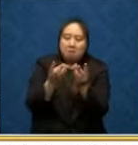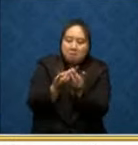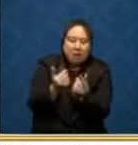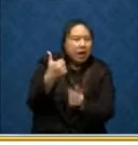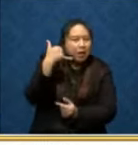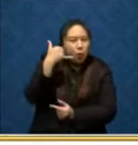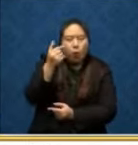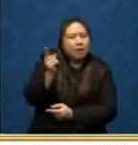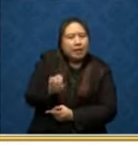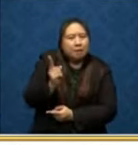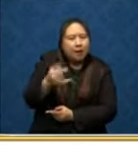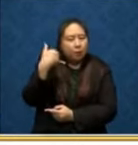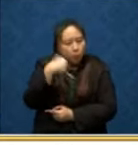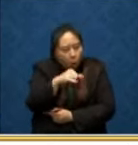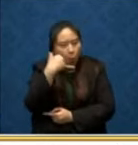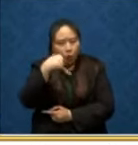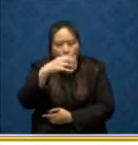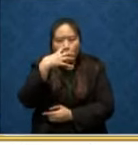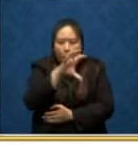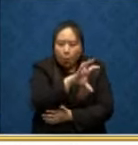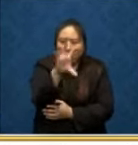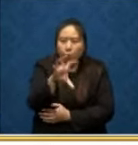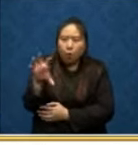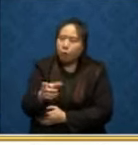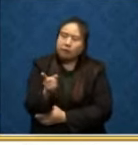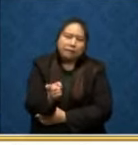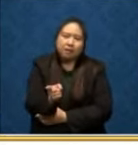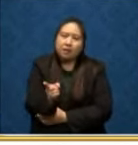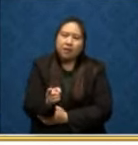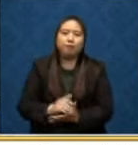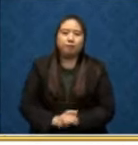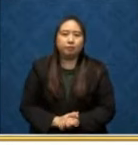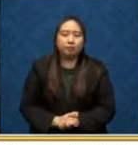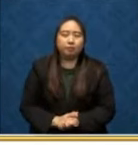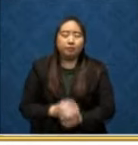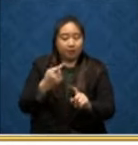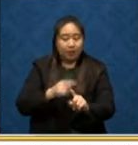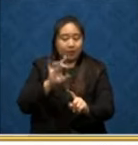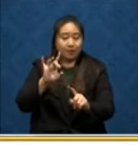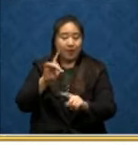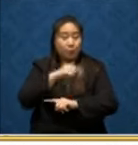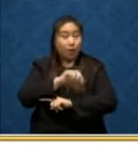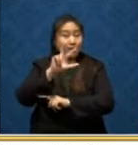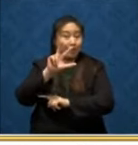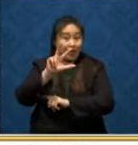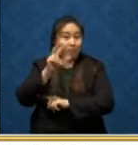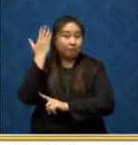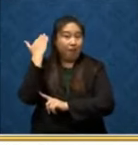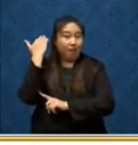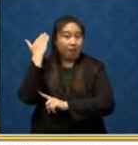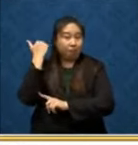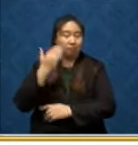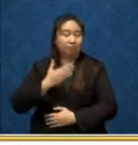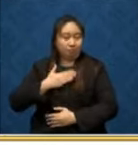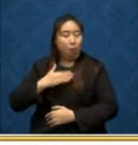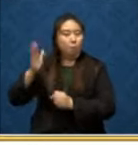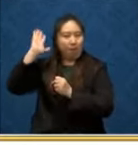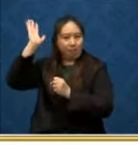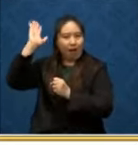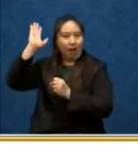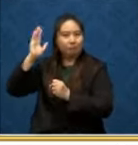เดิมๆซ้ำแล้วซ้ำเล่าเมื่อวันที่ 3สิงหาคมที่ผ่านมาผมพึ่งได้อภิปรายสนับสนุน